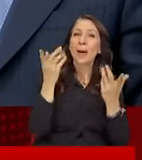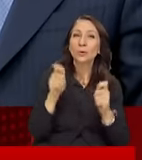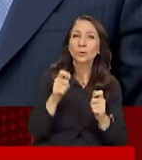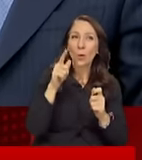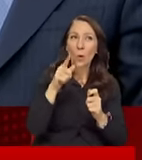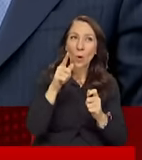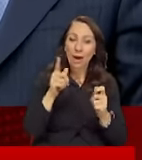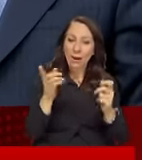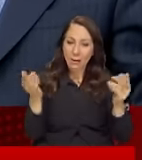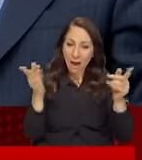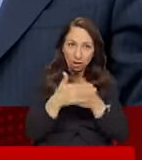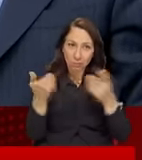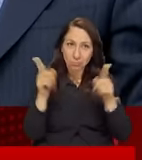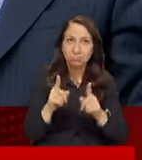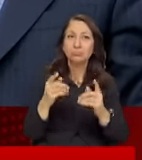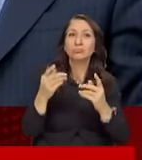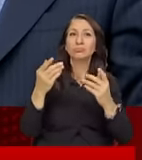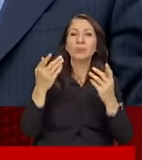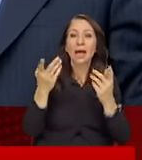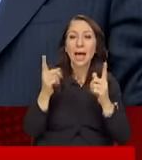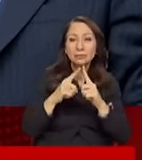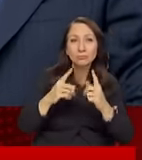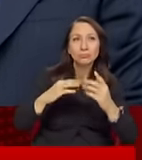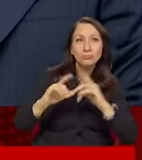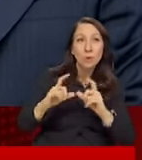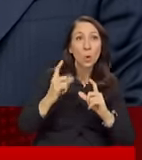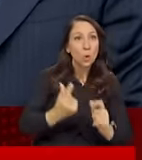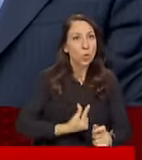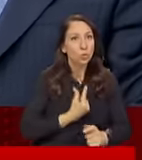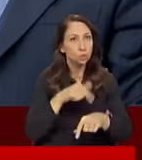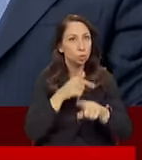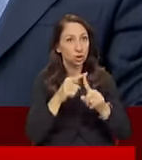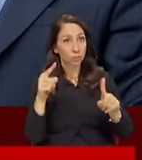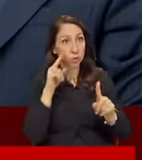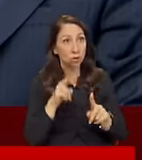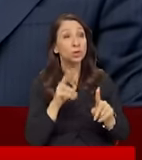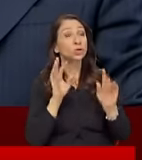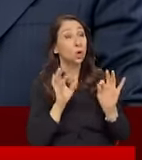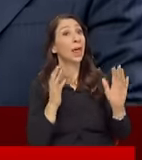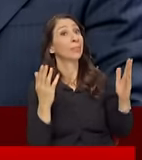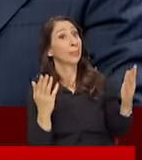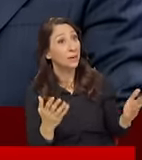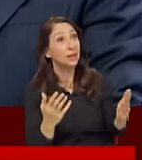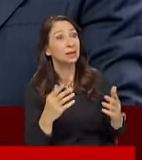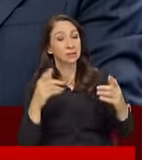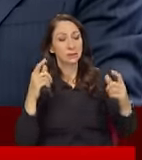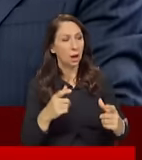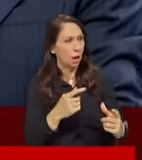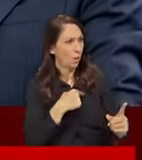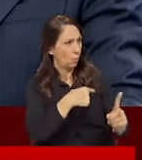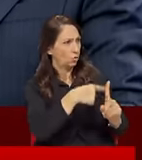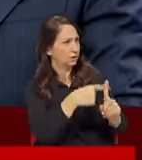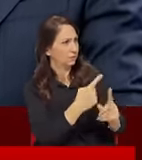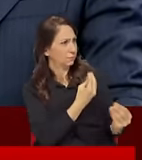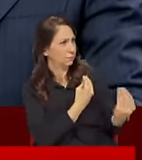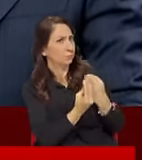Z raporu size ne söylüyor? Daha çok böyle umutlu bir süreci mi işaret ediyor? Şöyle, tabii ki sahadan aldığım o